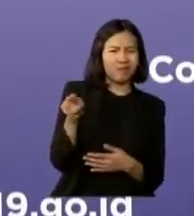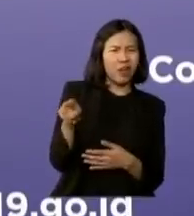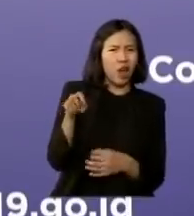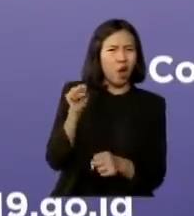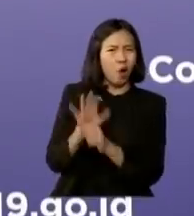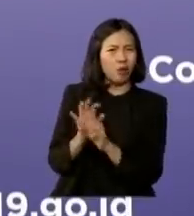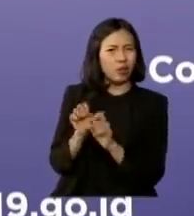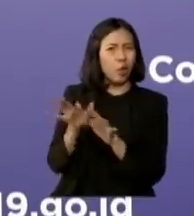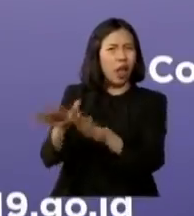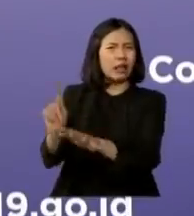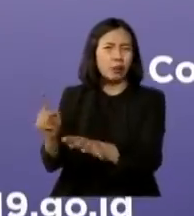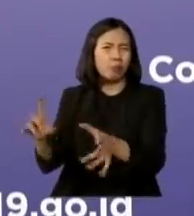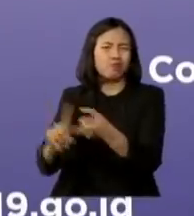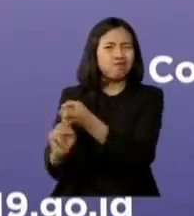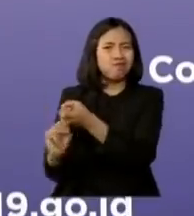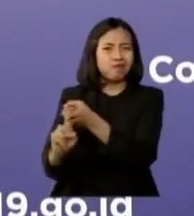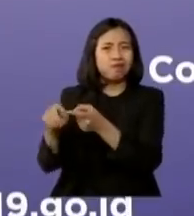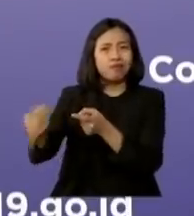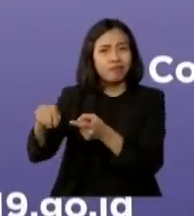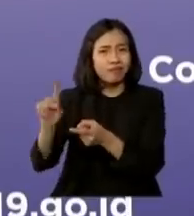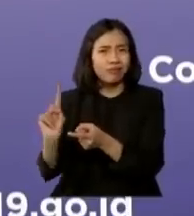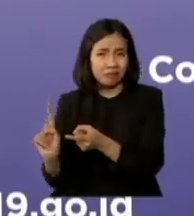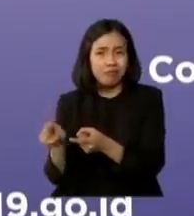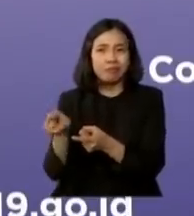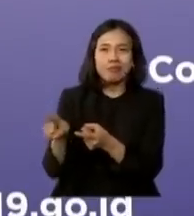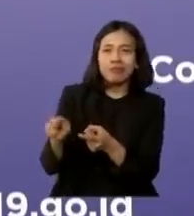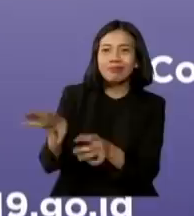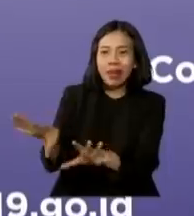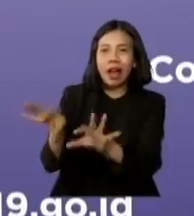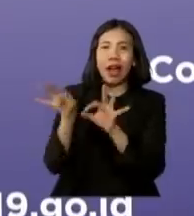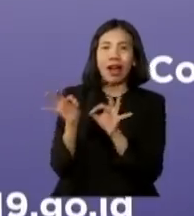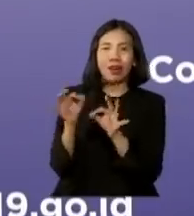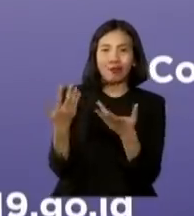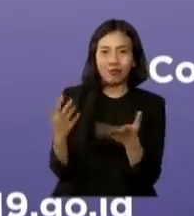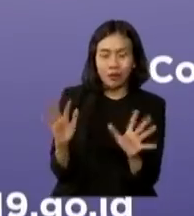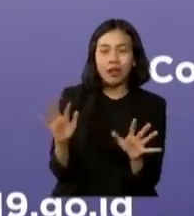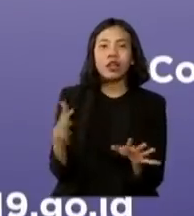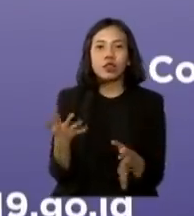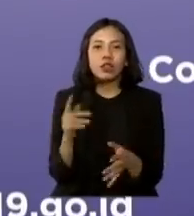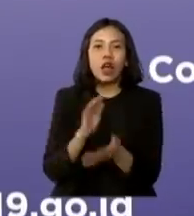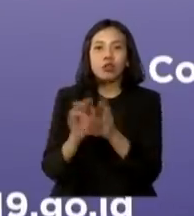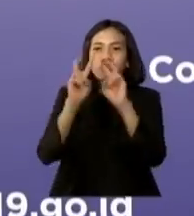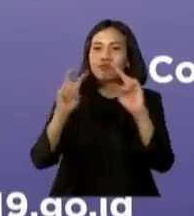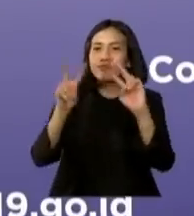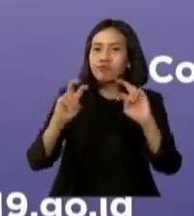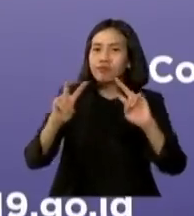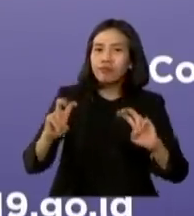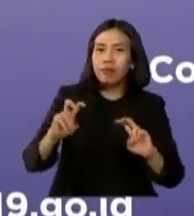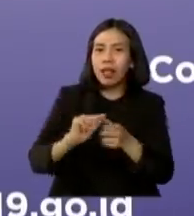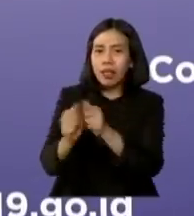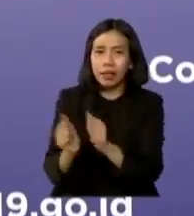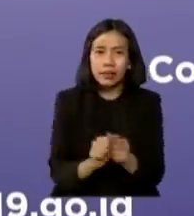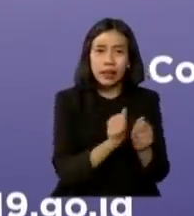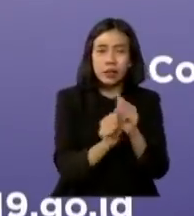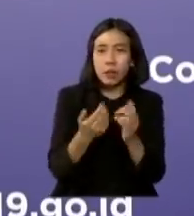tertular karena kontak erat dengan kasus positif yang kita rawat dan kemudian kita lakukan pemeriksaan secara massif